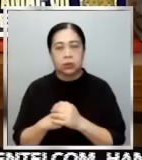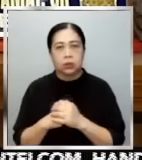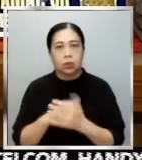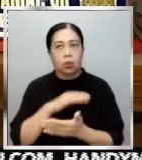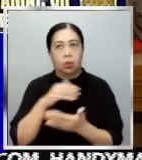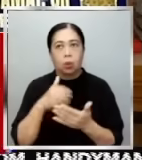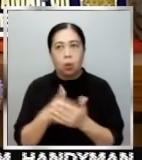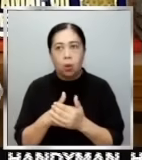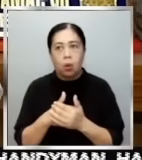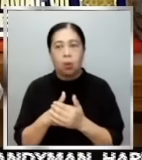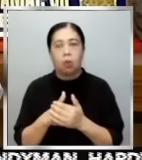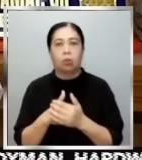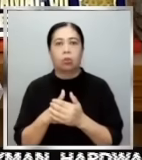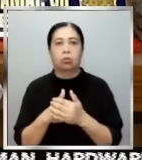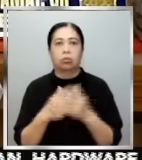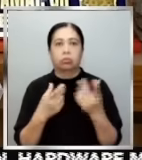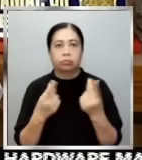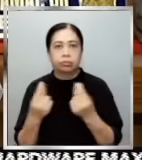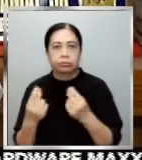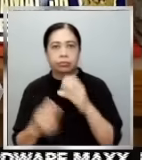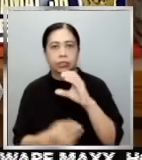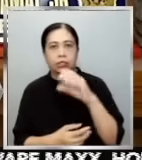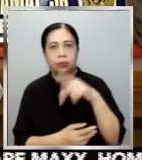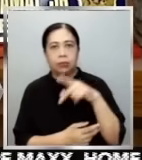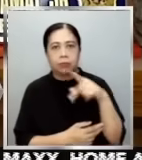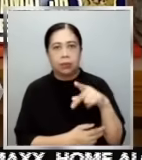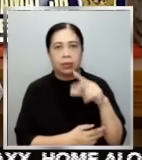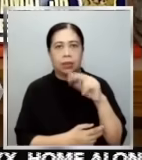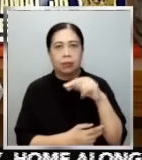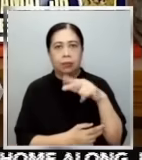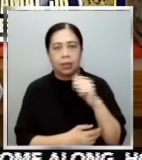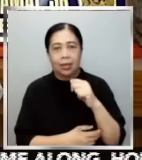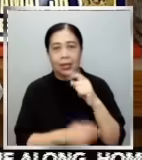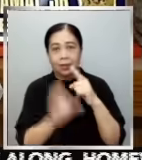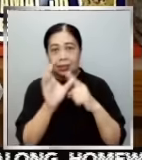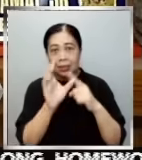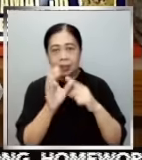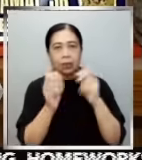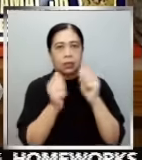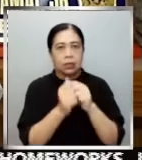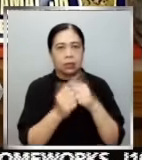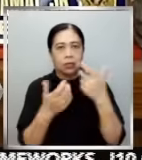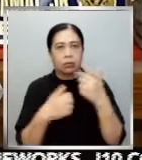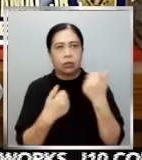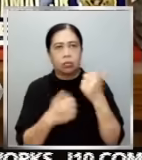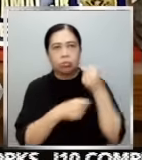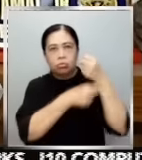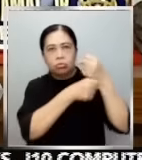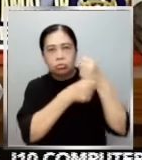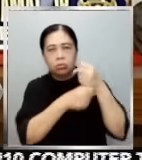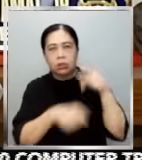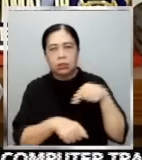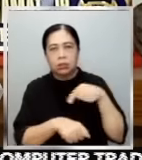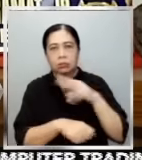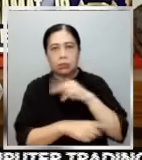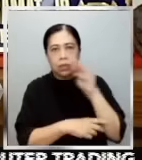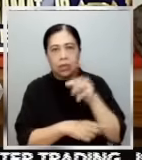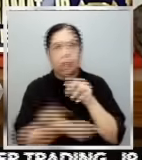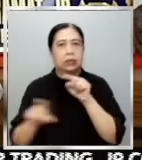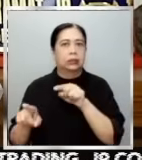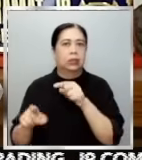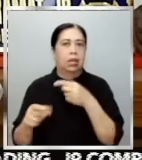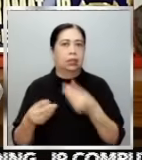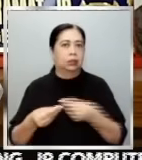activities ng mga cppp including yung mga rally natin dito sa Metro Manila sila po yung nagbibigay